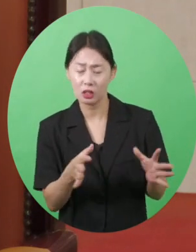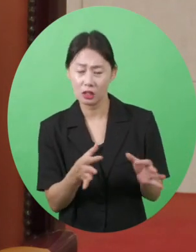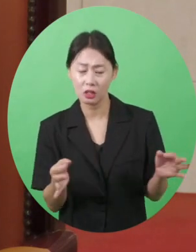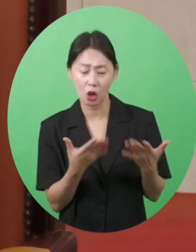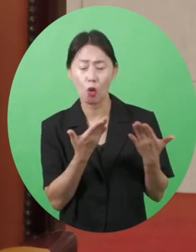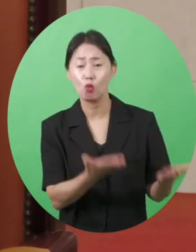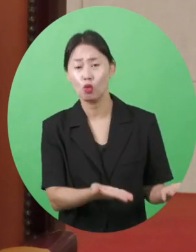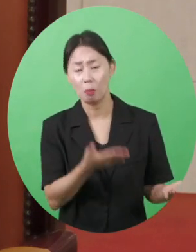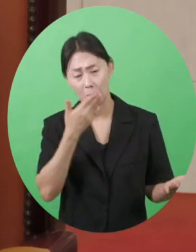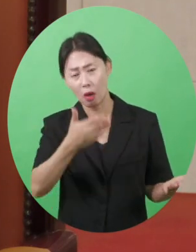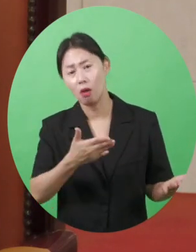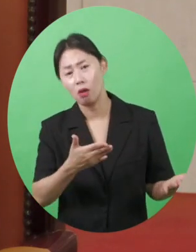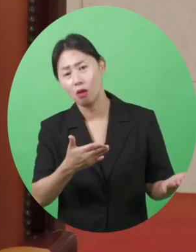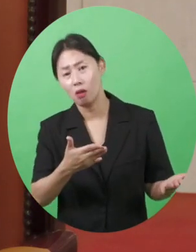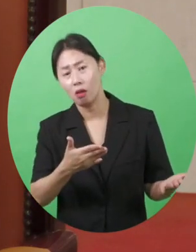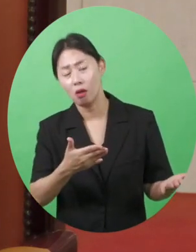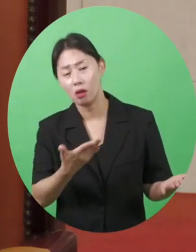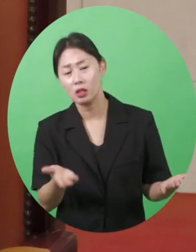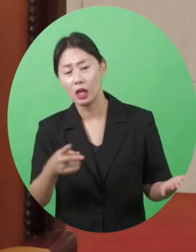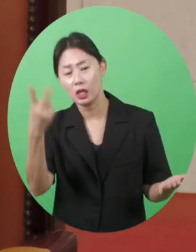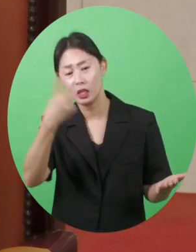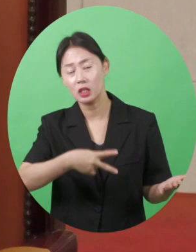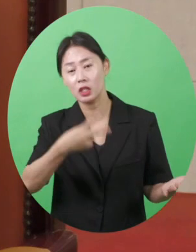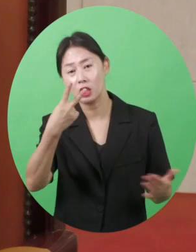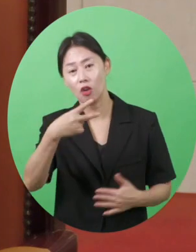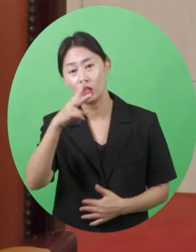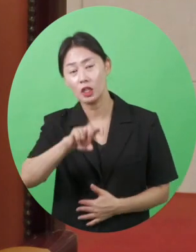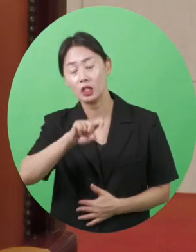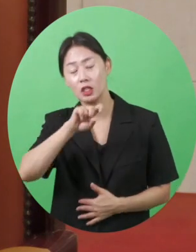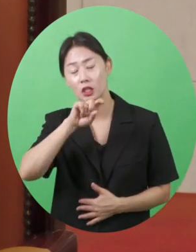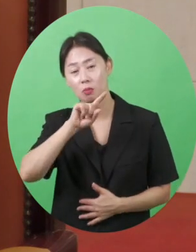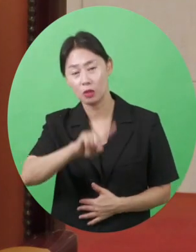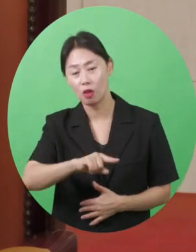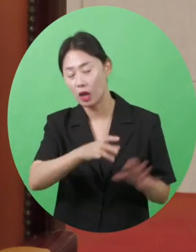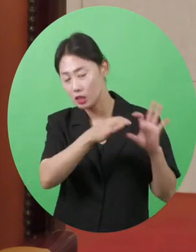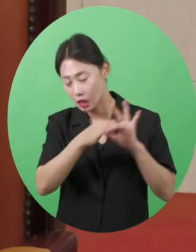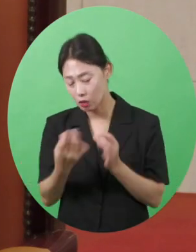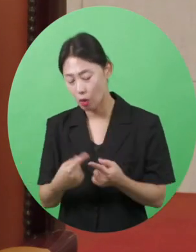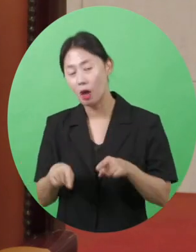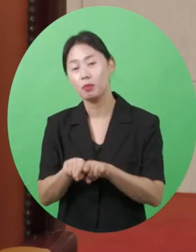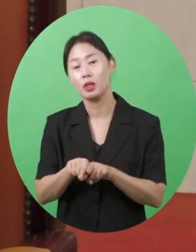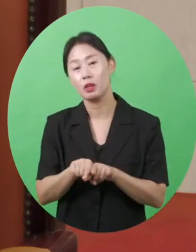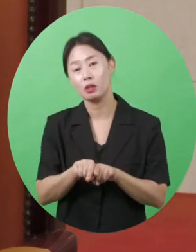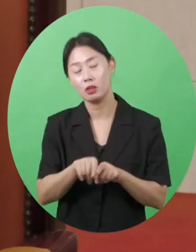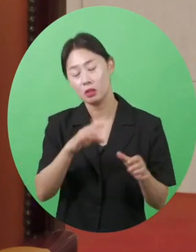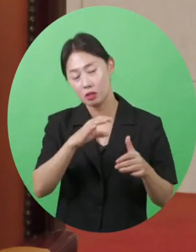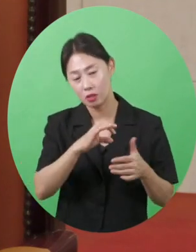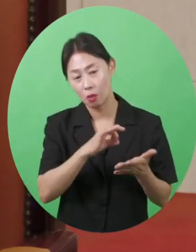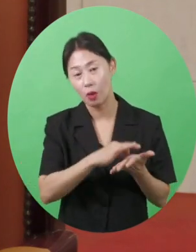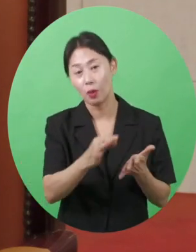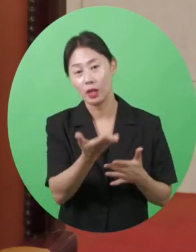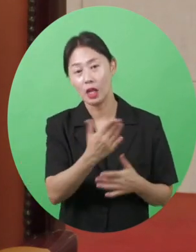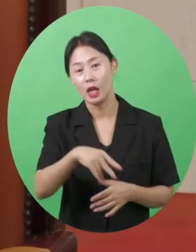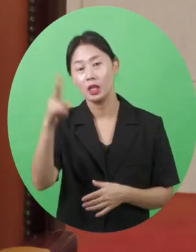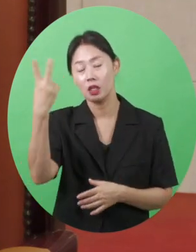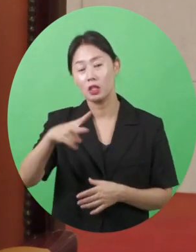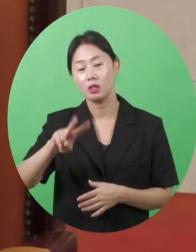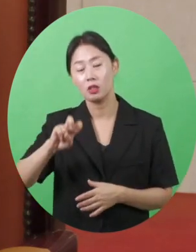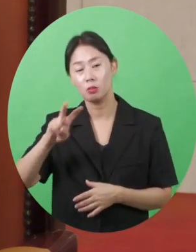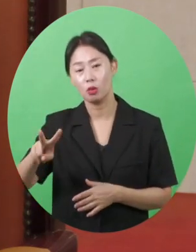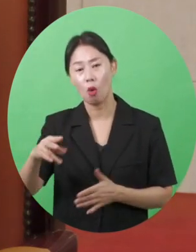운영을 통해서 함께 사용해 오면서 2021년까지 함께 사용했었는데 2021년에 이제